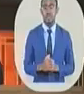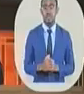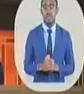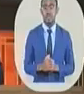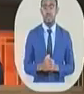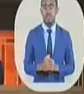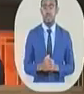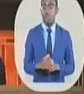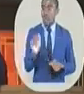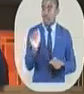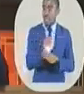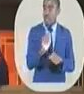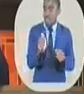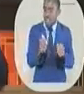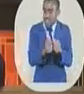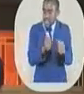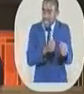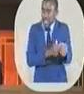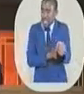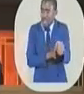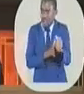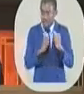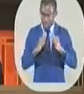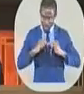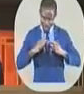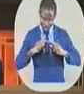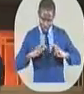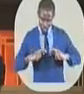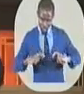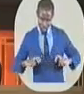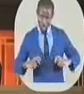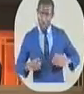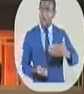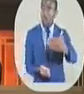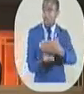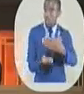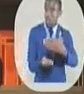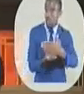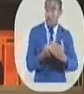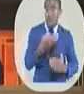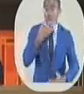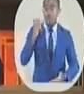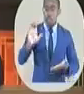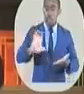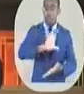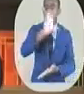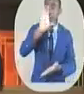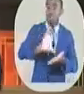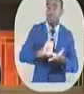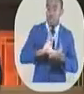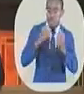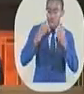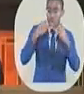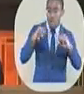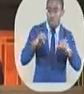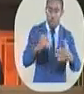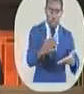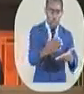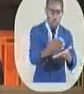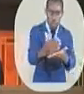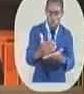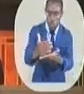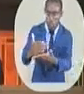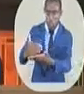Un travail de fond sera fait sur la trésorerie de l'État par une meilleure centralisation des données